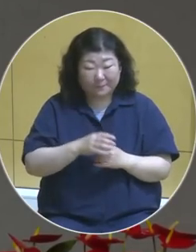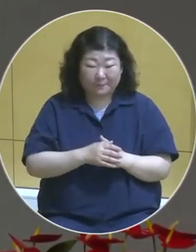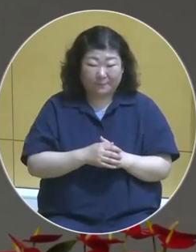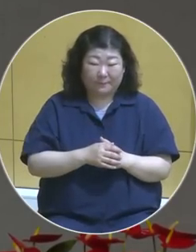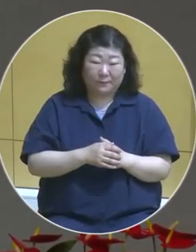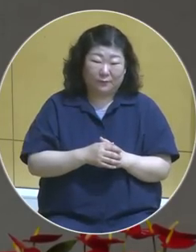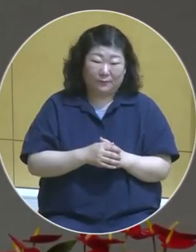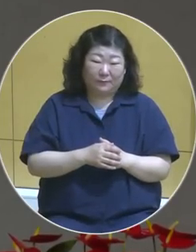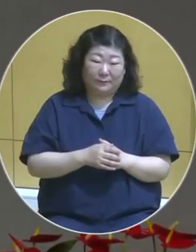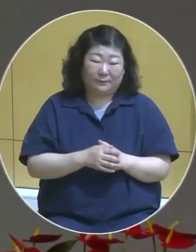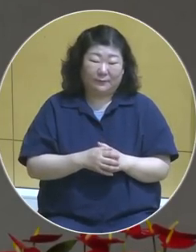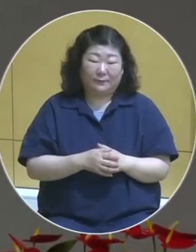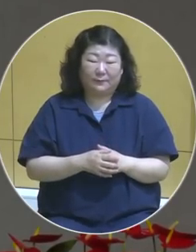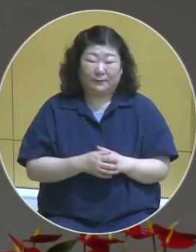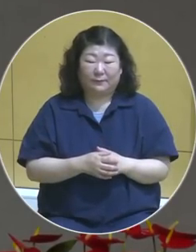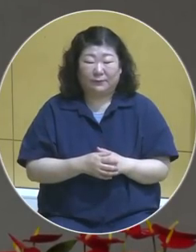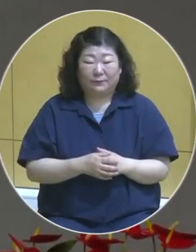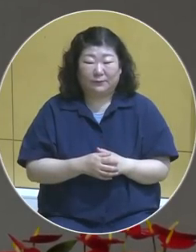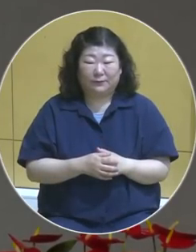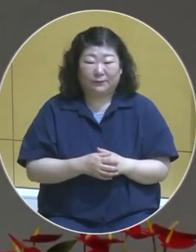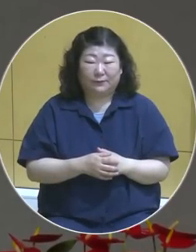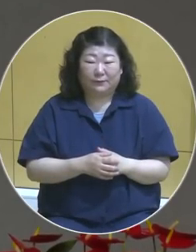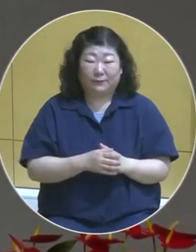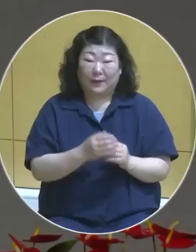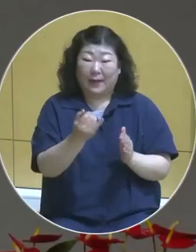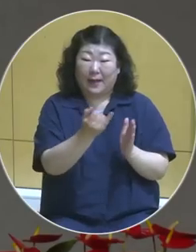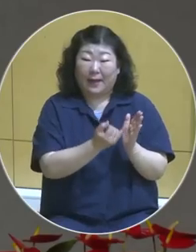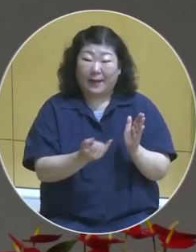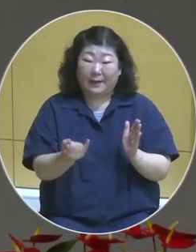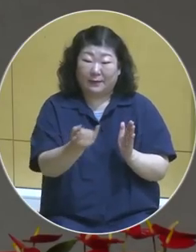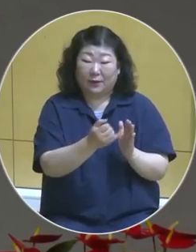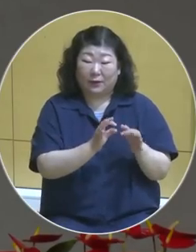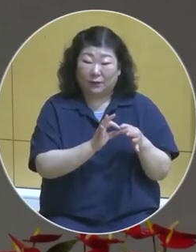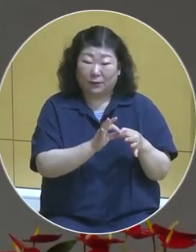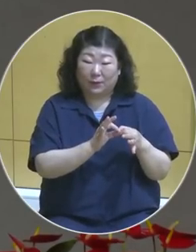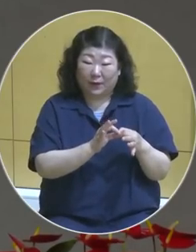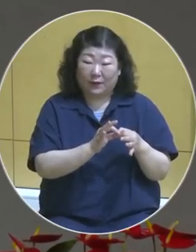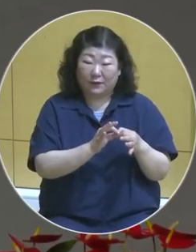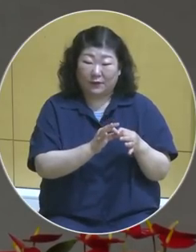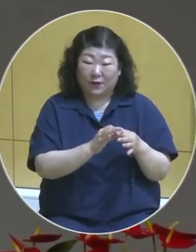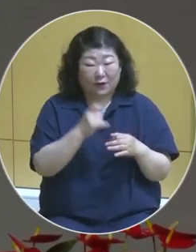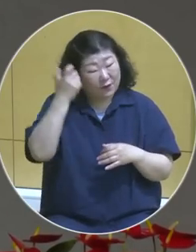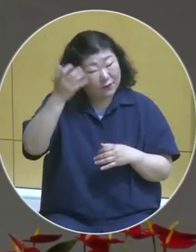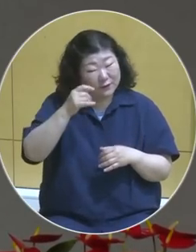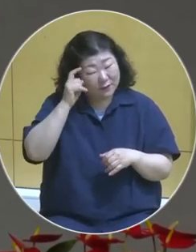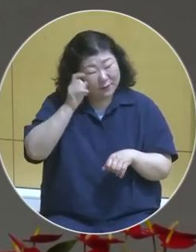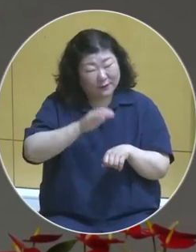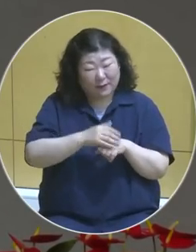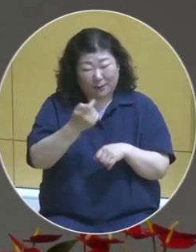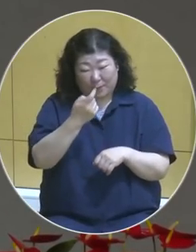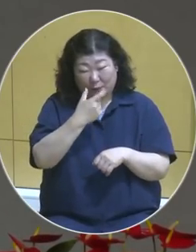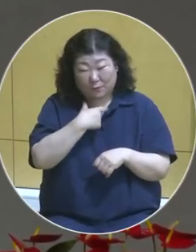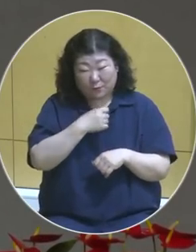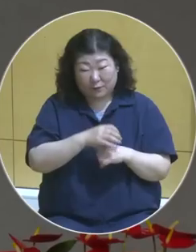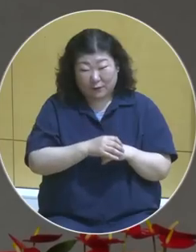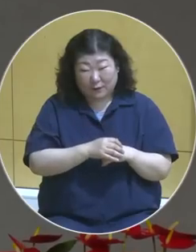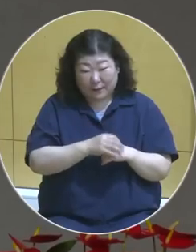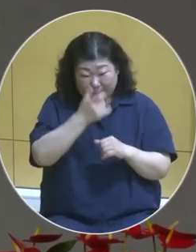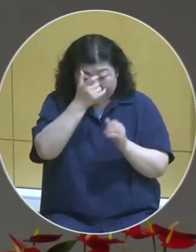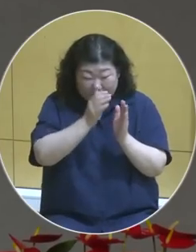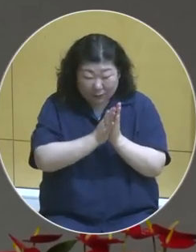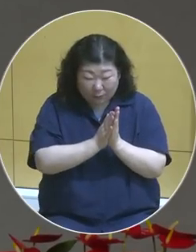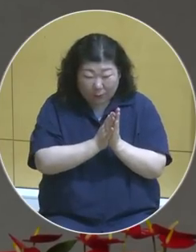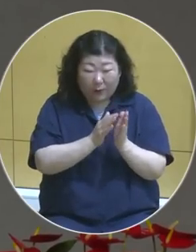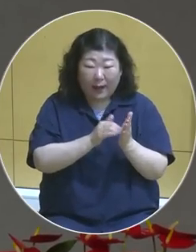그런 시간 되었으면 좋겠습니다. 자, 에스더를 통해서 우리가 영적 지혜를 배우기를 원합니다. 예, 기도한